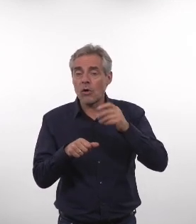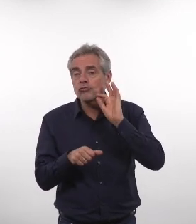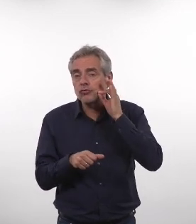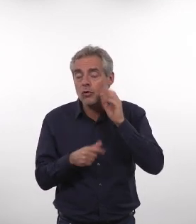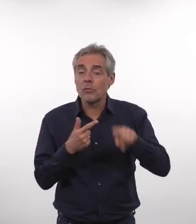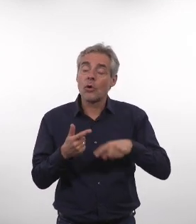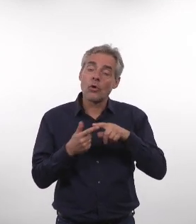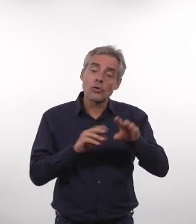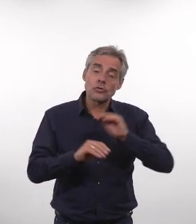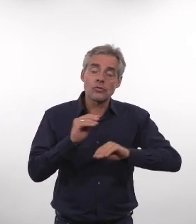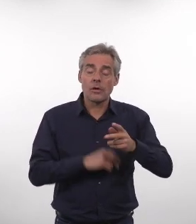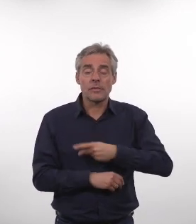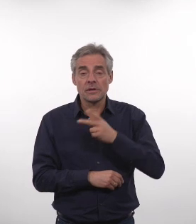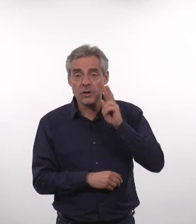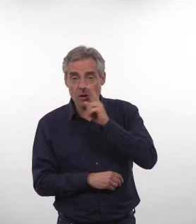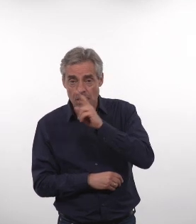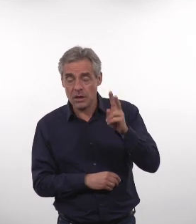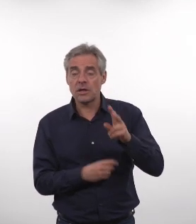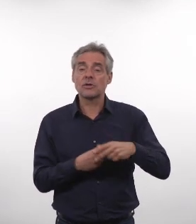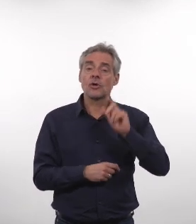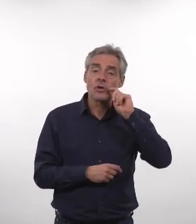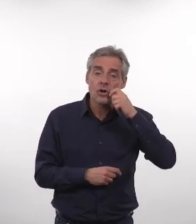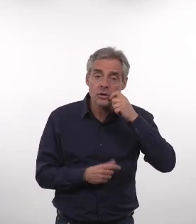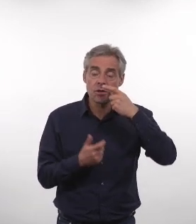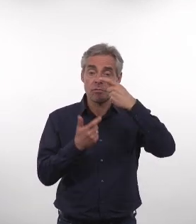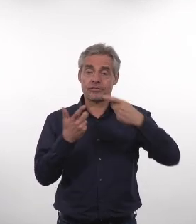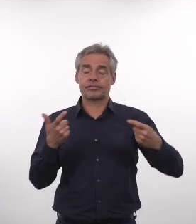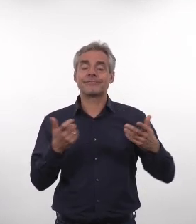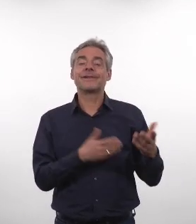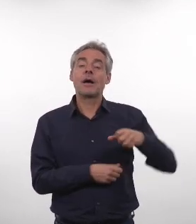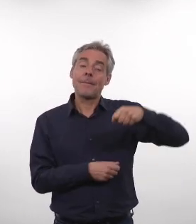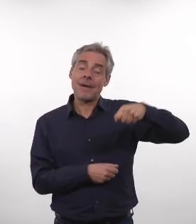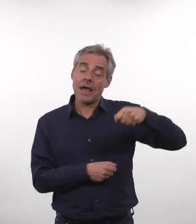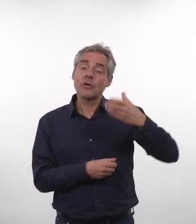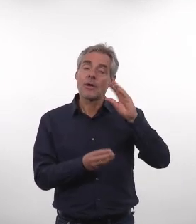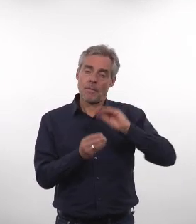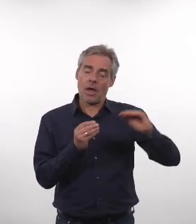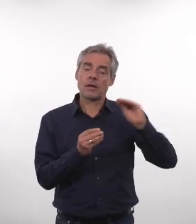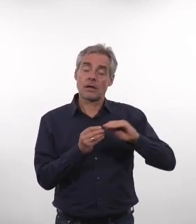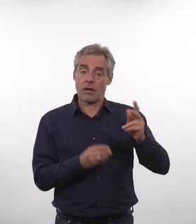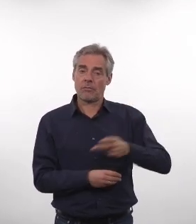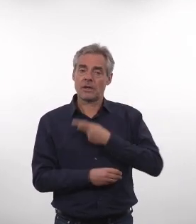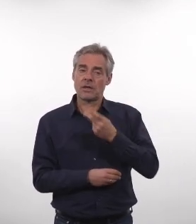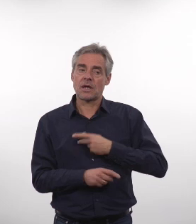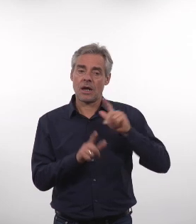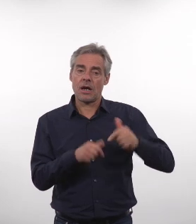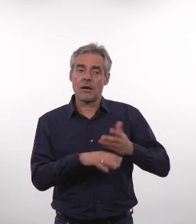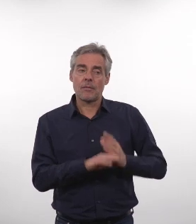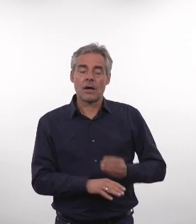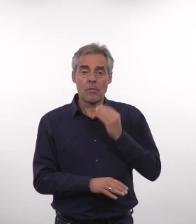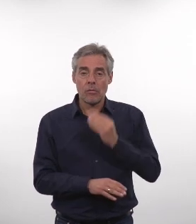les autres soins, médecins généralistes, dentistes, etc. Dans la mallette, vous avez également donc le matériel médical,